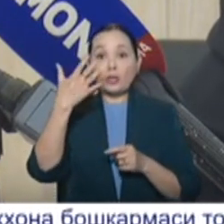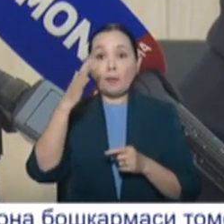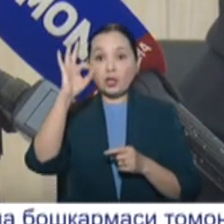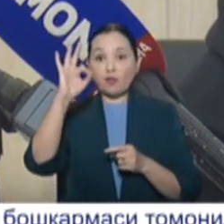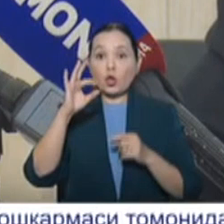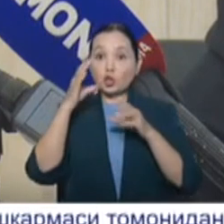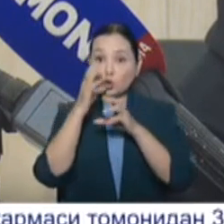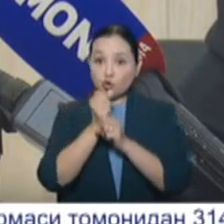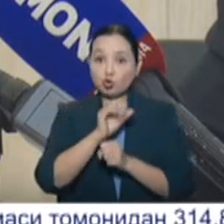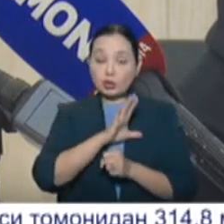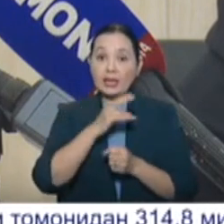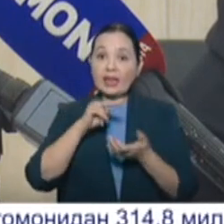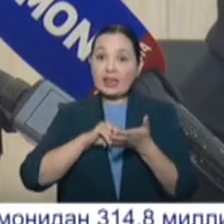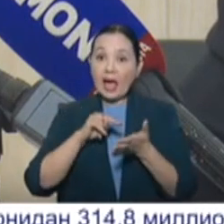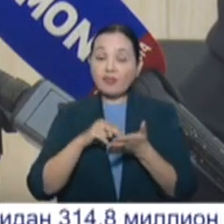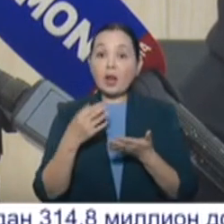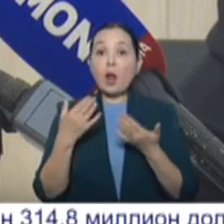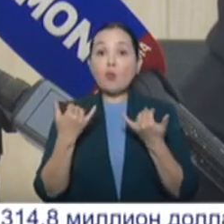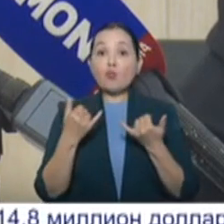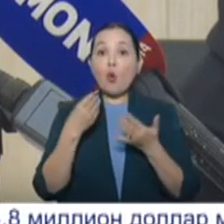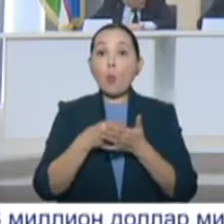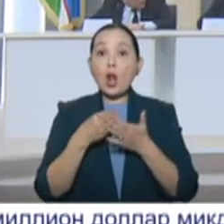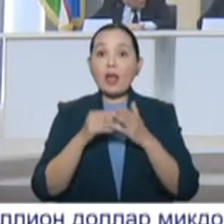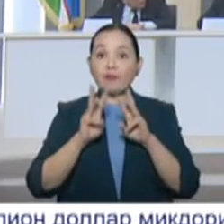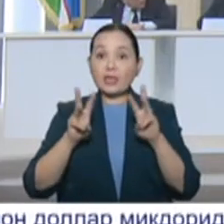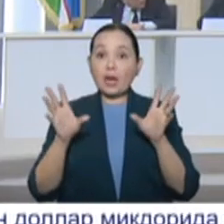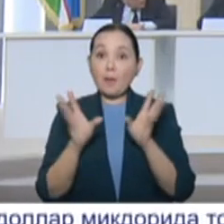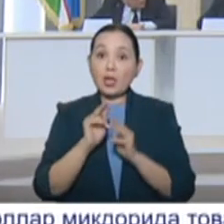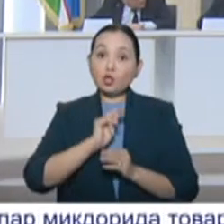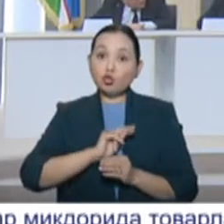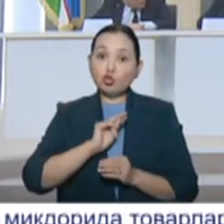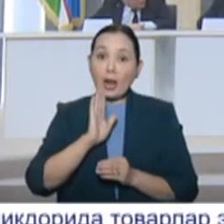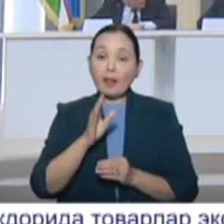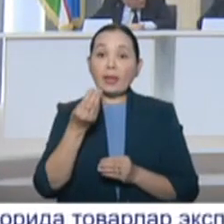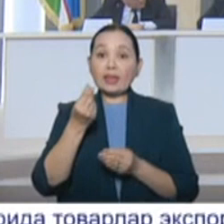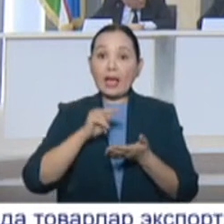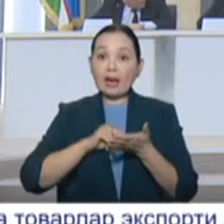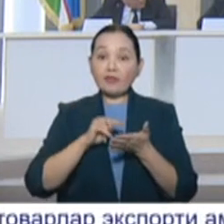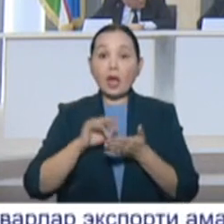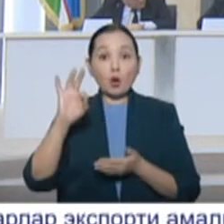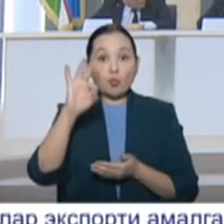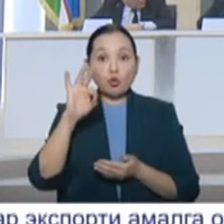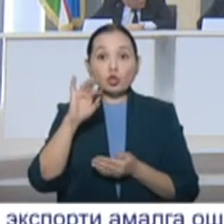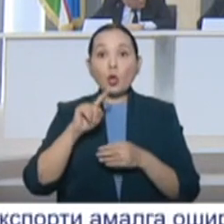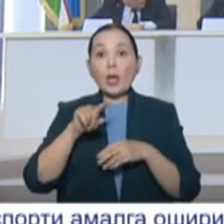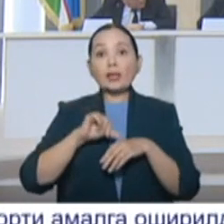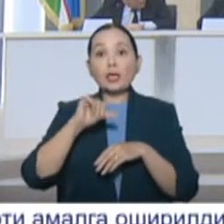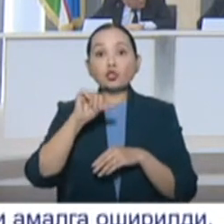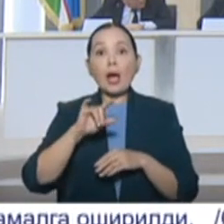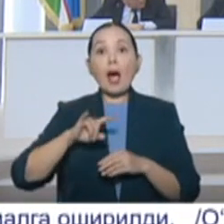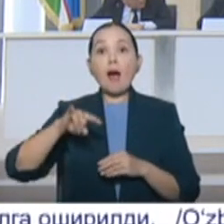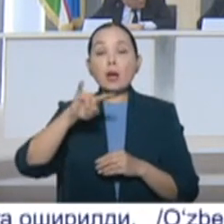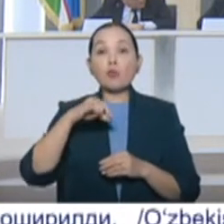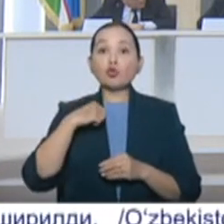tushirdik. Bu hozir mana Moliya vazirligi bilan ham ishlayapti biz tariflarni belgilashda. Bundan tashqari